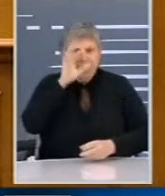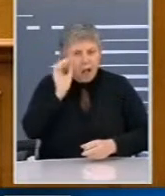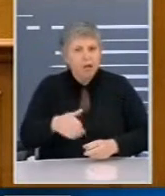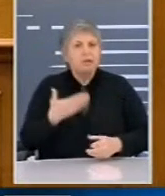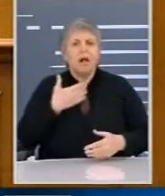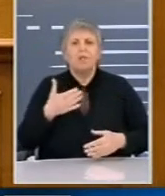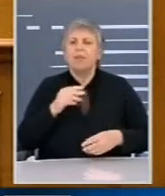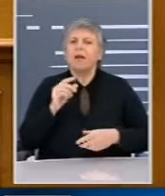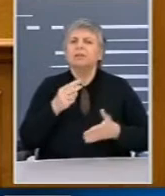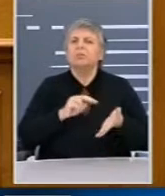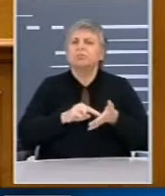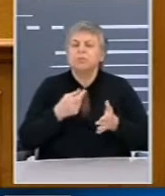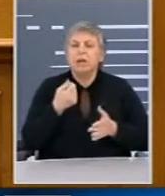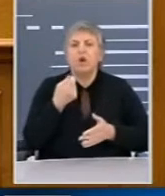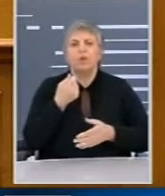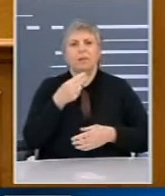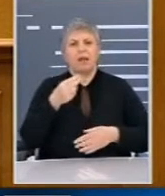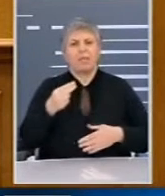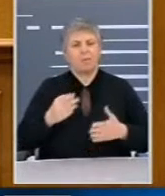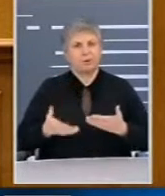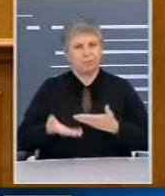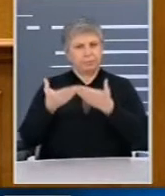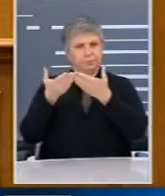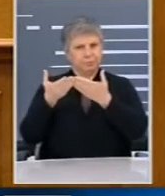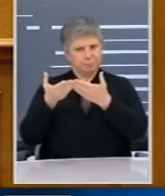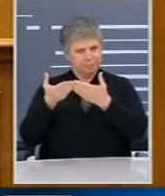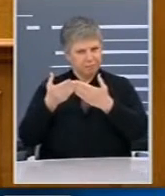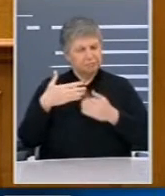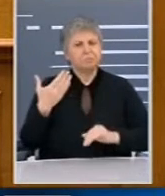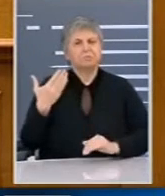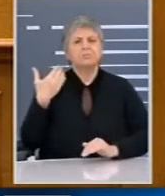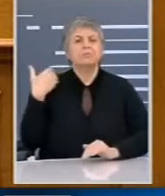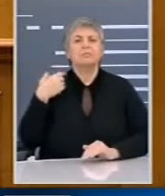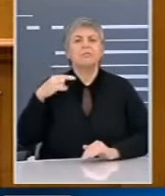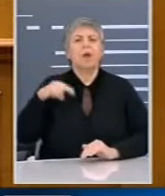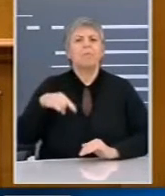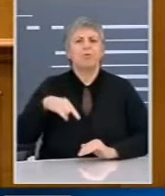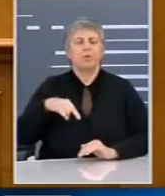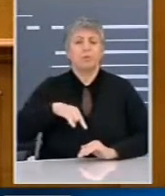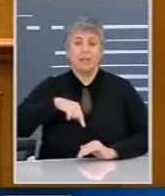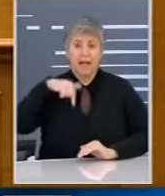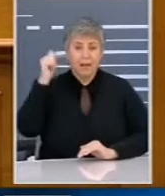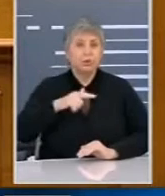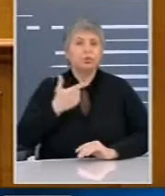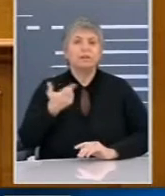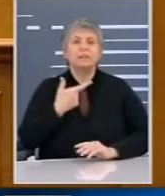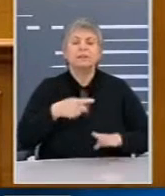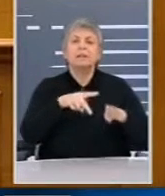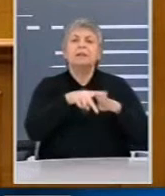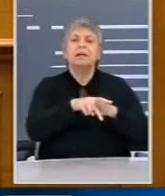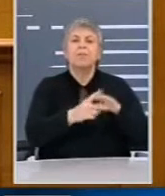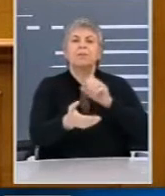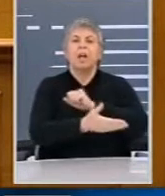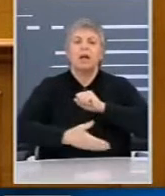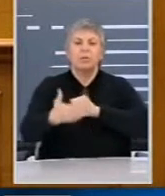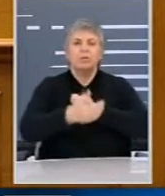Το ερώτημα είναι ότι ο Προβόπουλος έκλεισε την Αγροτική Τράπεζα σε μία νύχτα και τη